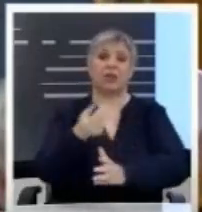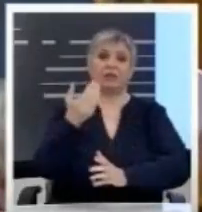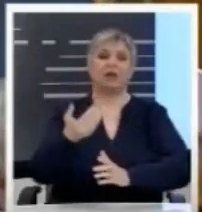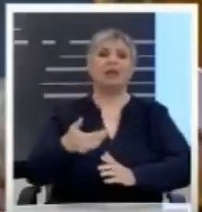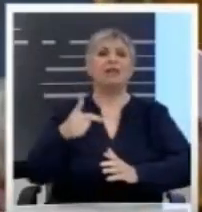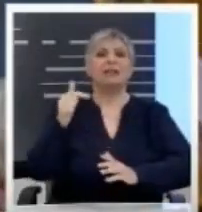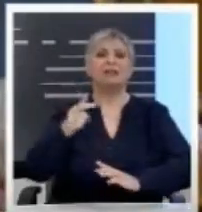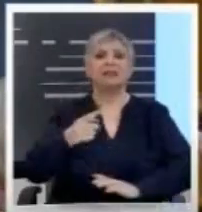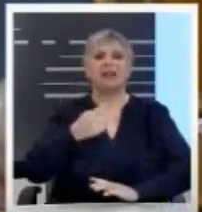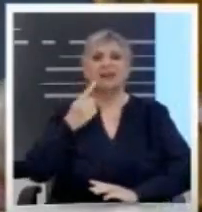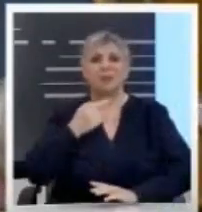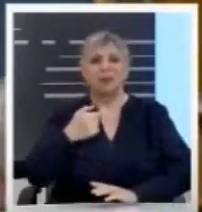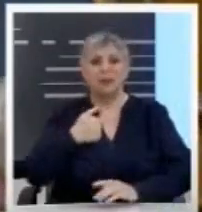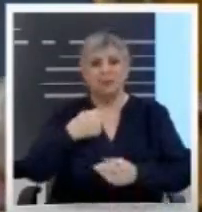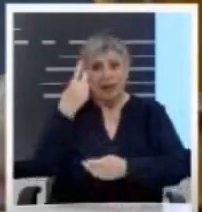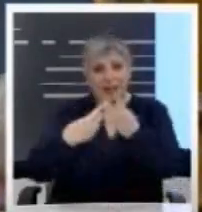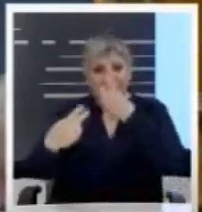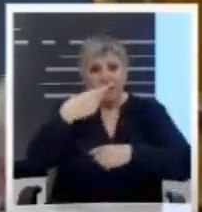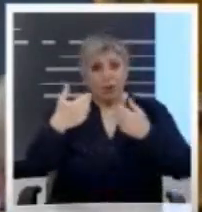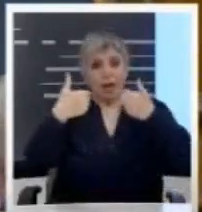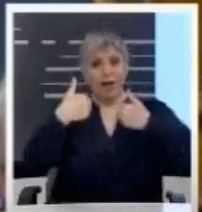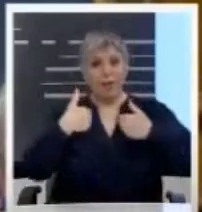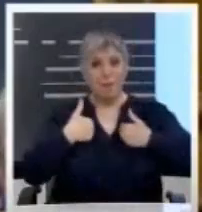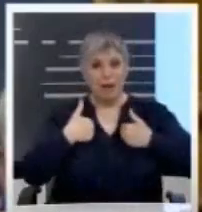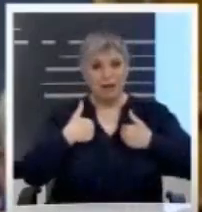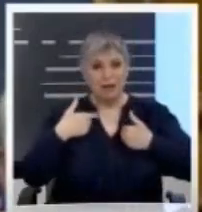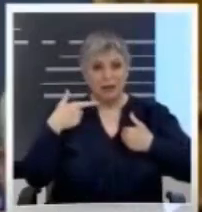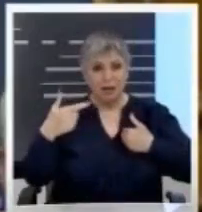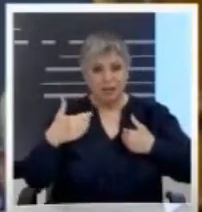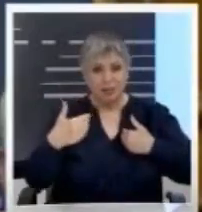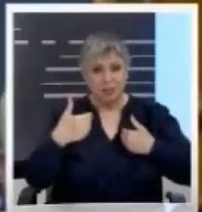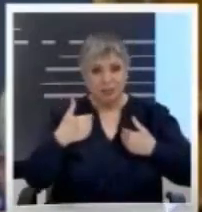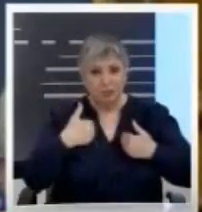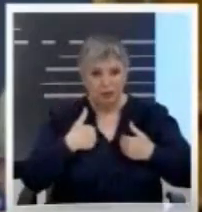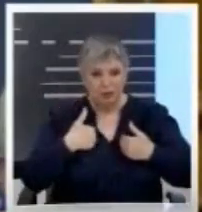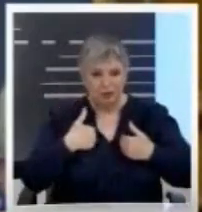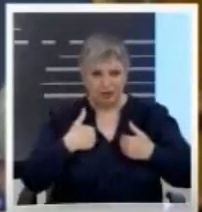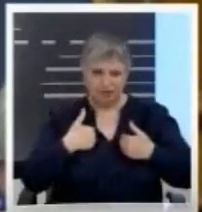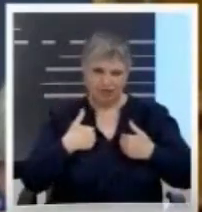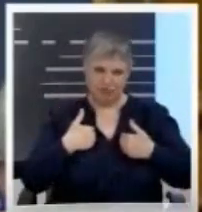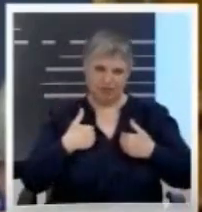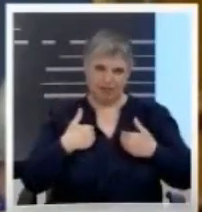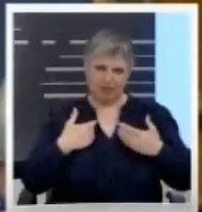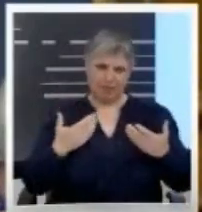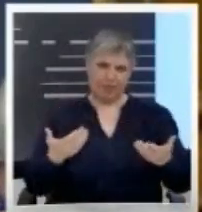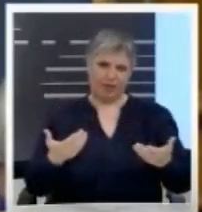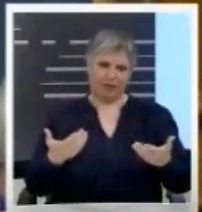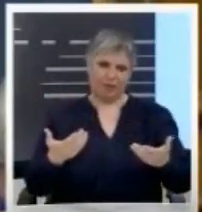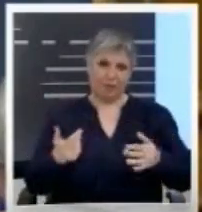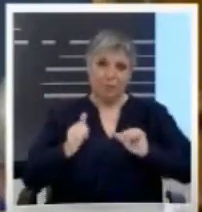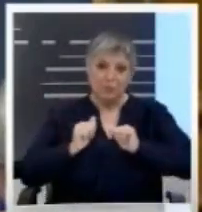να κατηγορείτε εμένα, εσείς, για στήριξη από τζάκι. Κύριε Μητσοτάκη, ένα θα σας